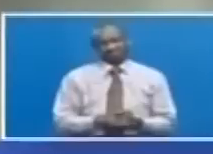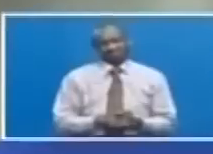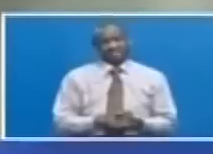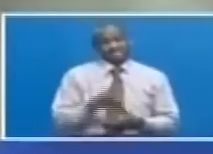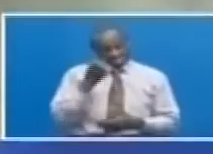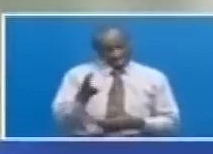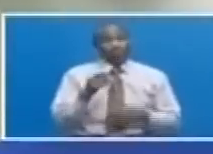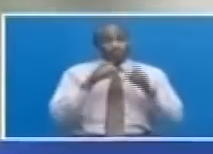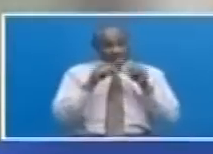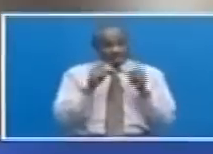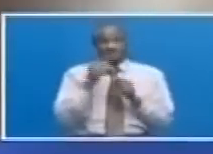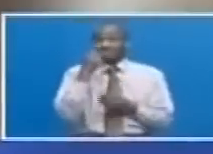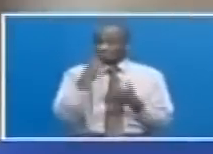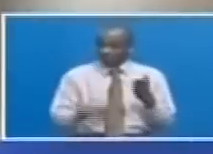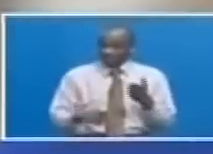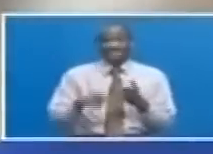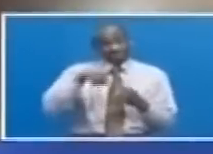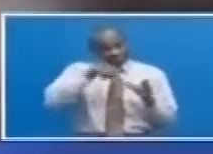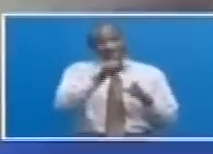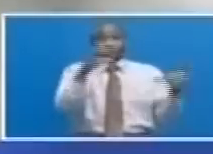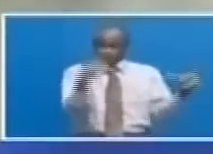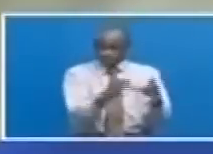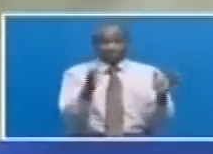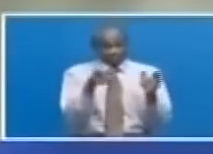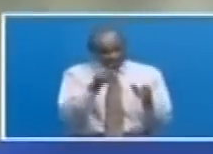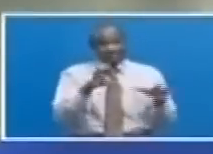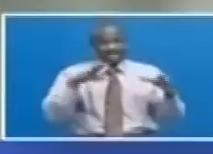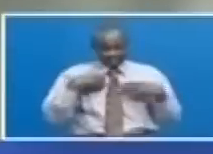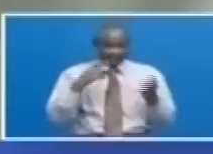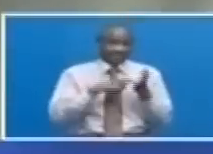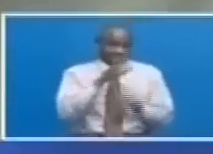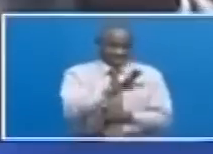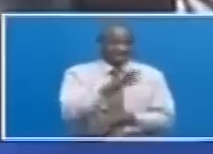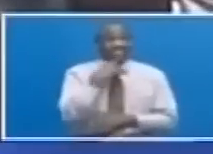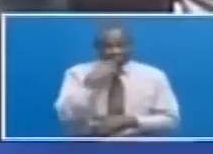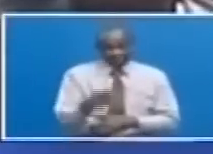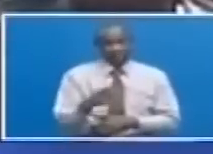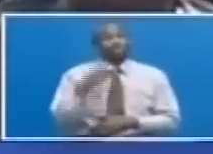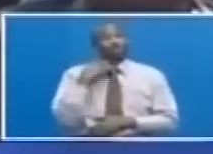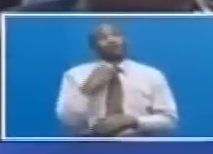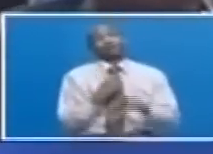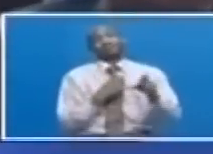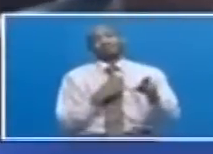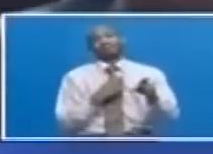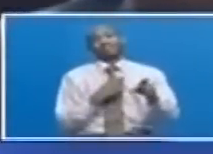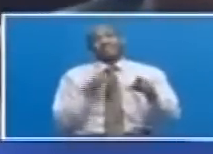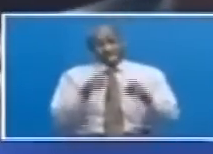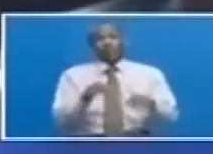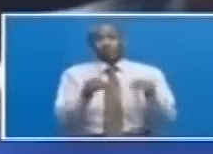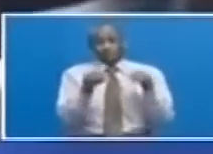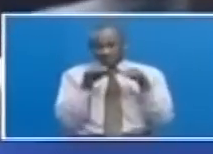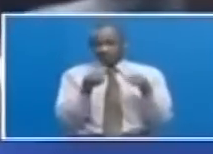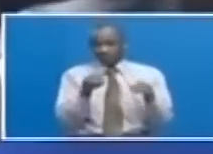Ujumbe kwake mshukiwa Omuchama na wenzake waliokubali fedheha kuliko lawama ya kuitwa wezi, ikisubiriwa